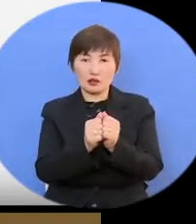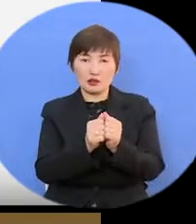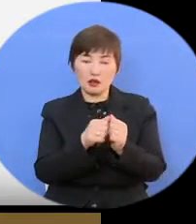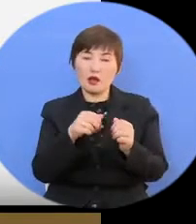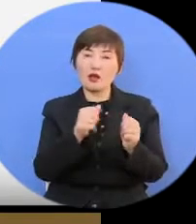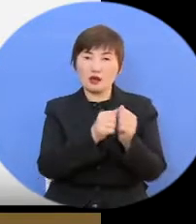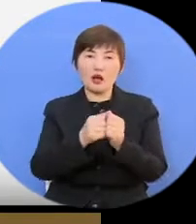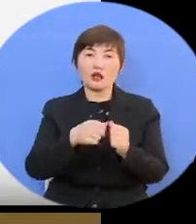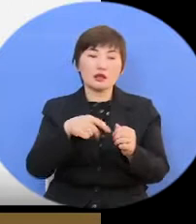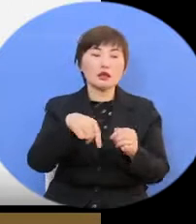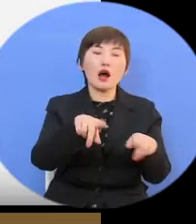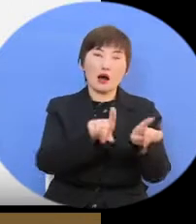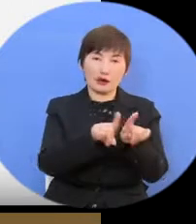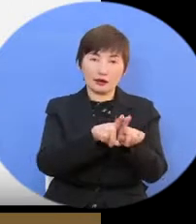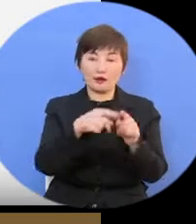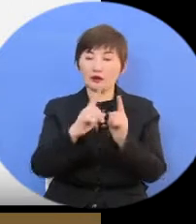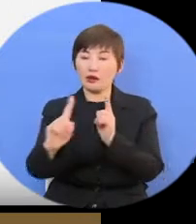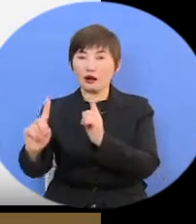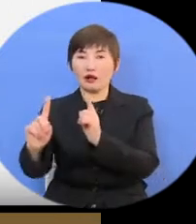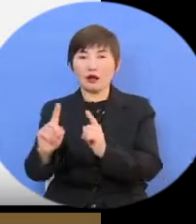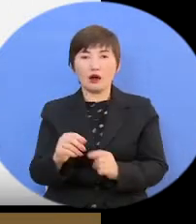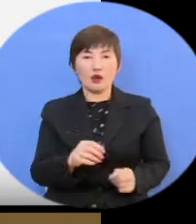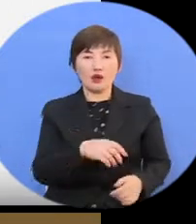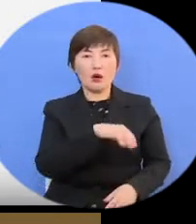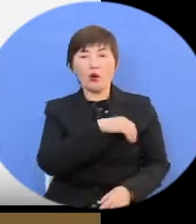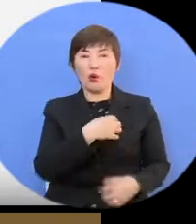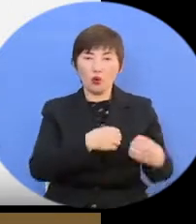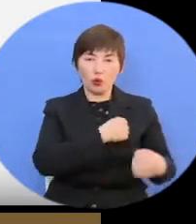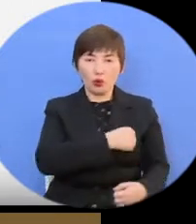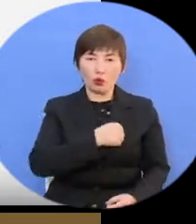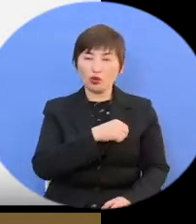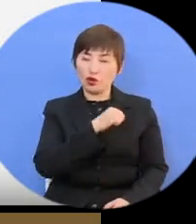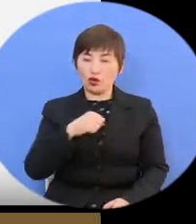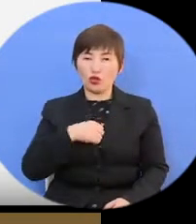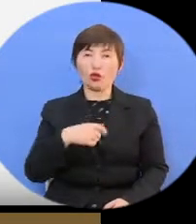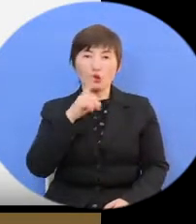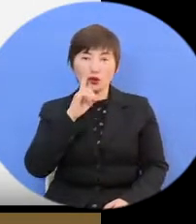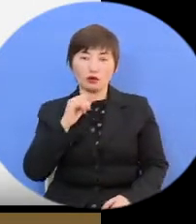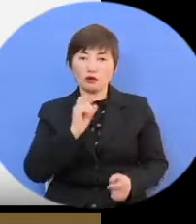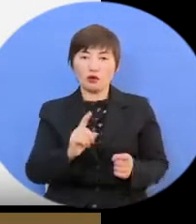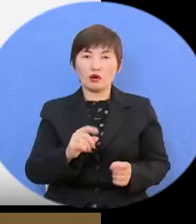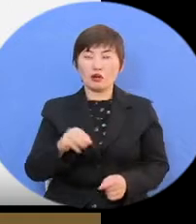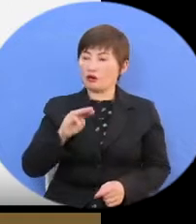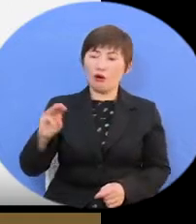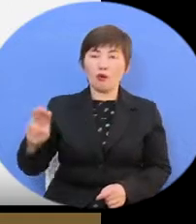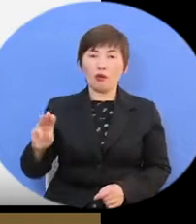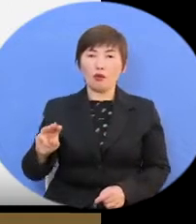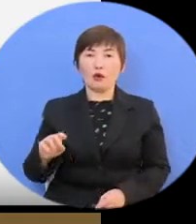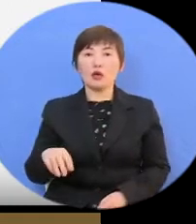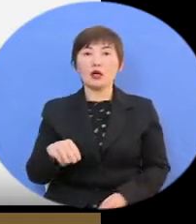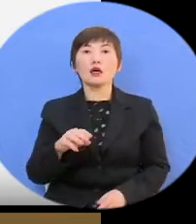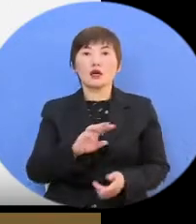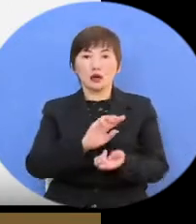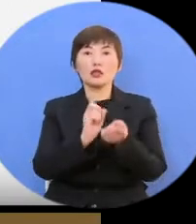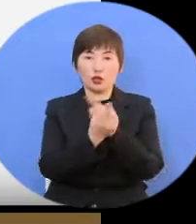татагдах, тэднийг даган дуурайх, зөрчилтөө зан авир гаргах, өөрийнхөө рүү зүтгэх, бусдыг үл тоох ийм шинж тэмдгүүд бас